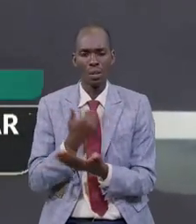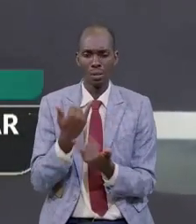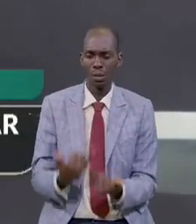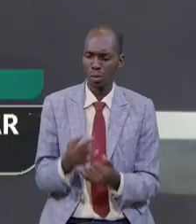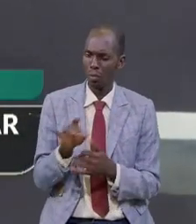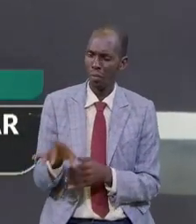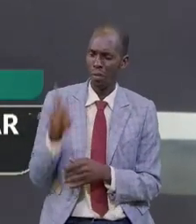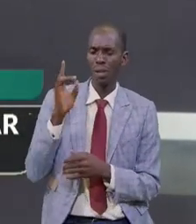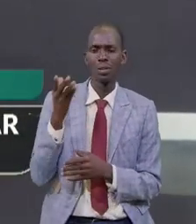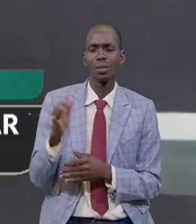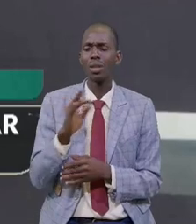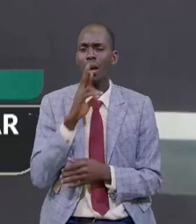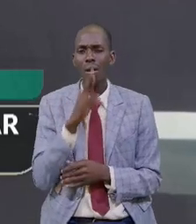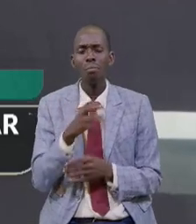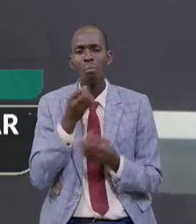corruption